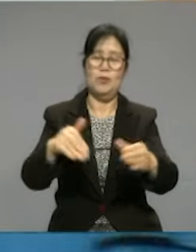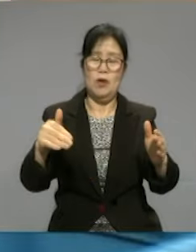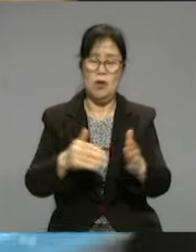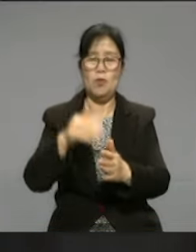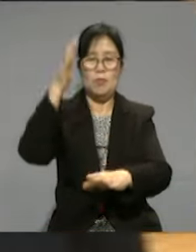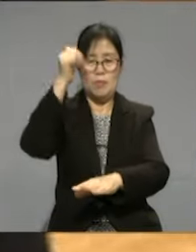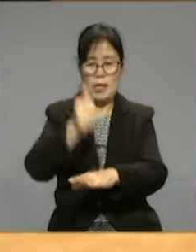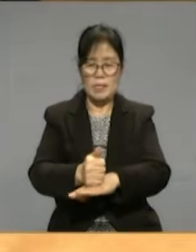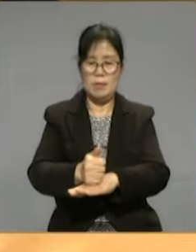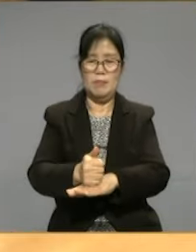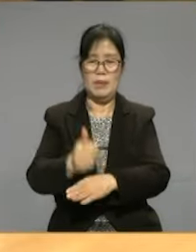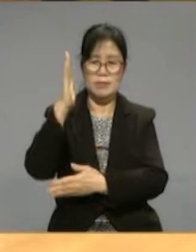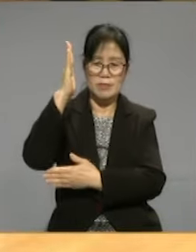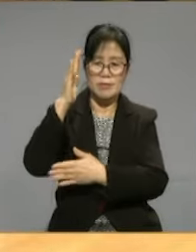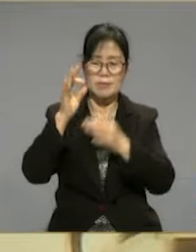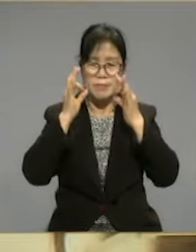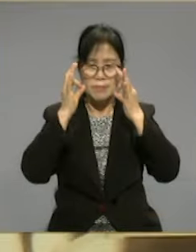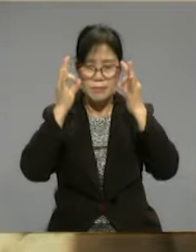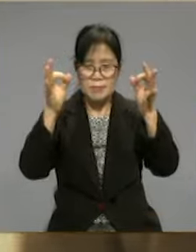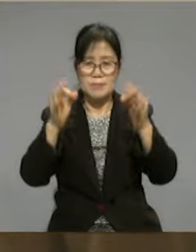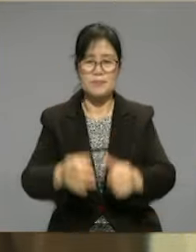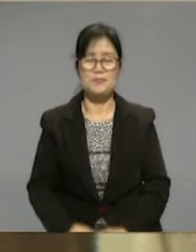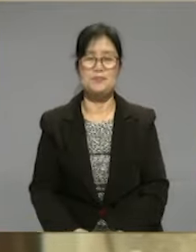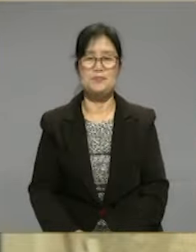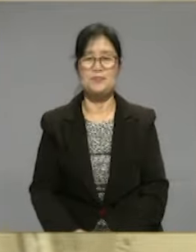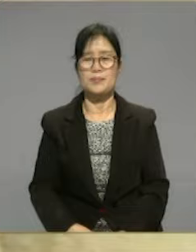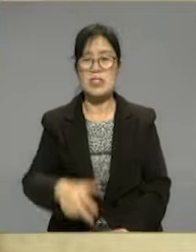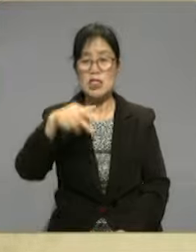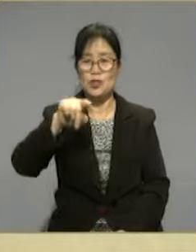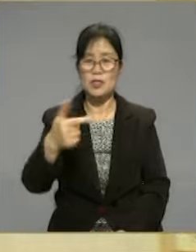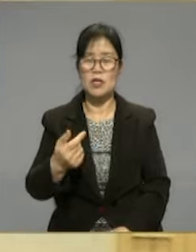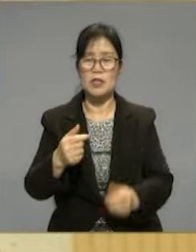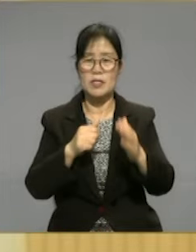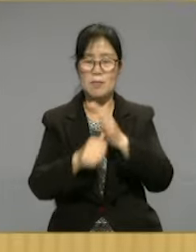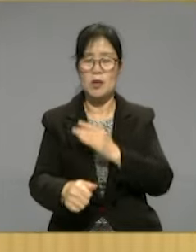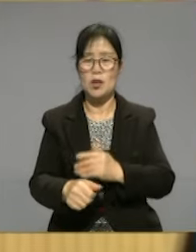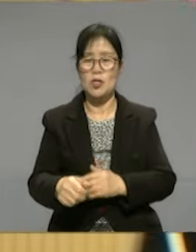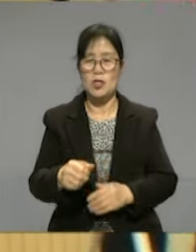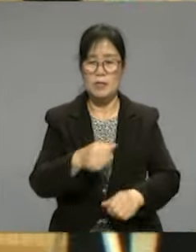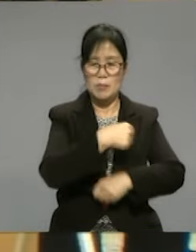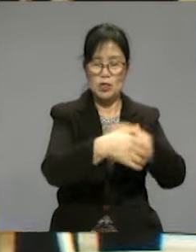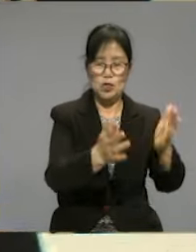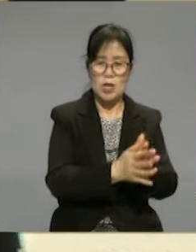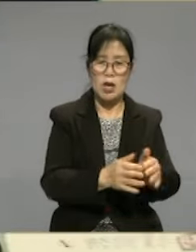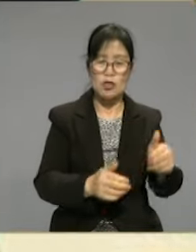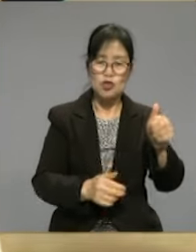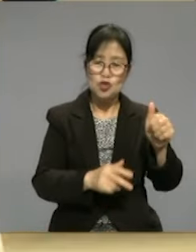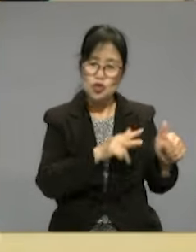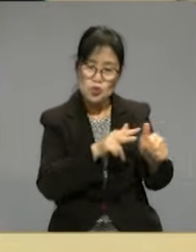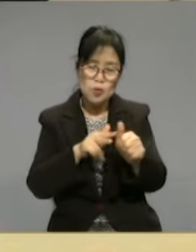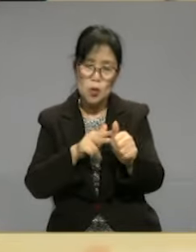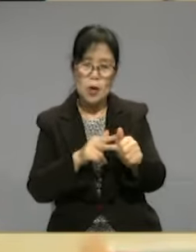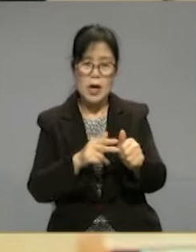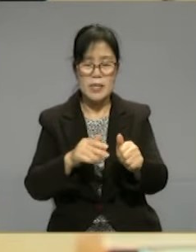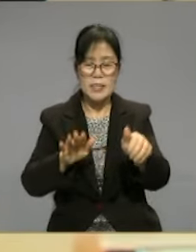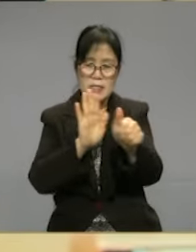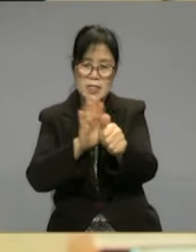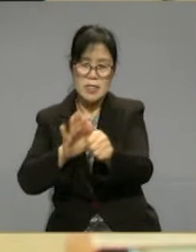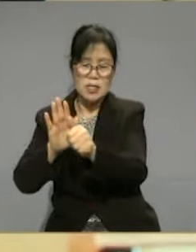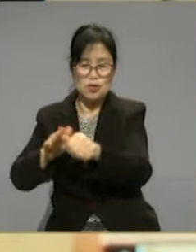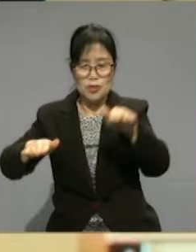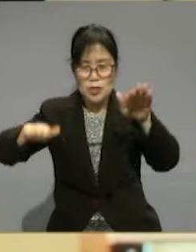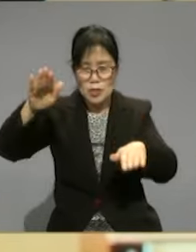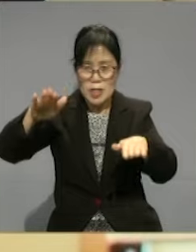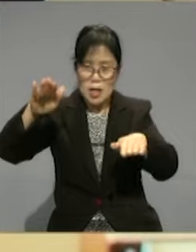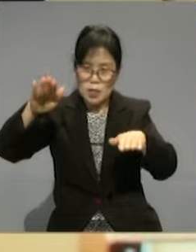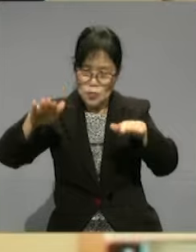막판 유세에 힘을 쏟았습니다 이준석 대표는 공영훈 더불어민주당 후보와의 지지율 격차가 좁혀졌다 힘을